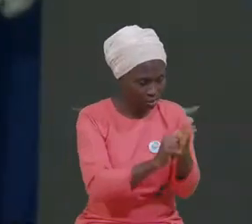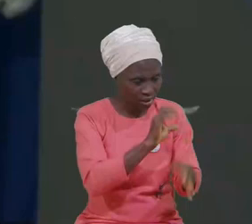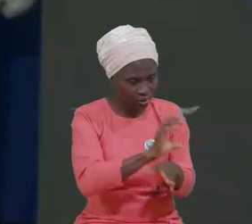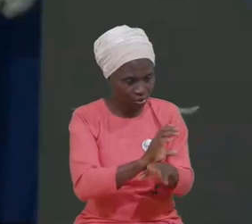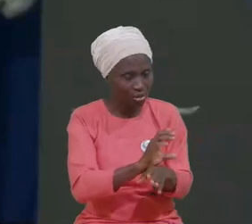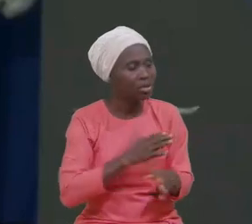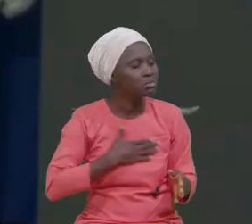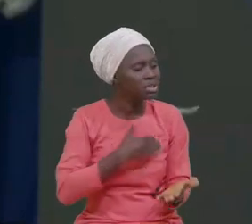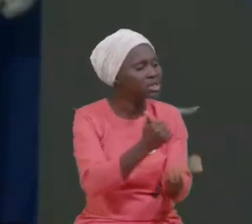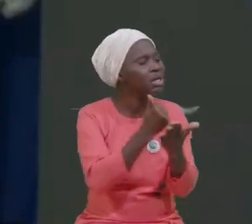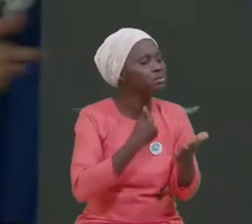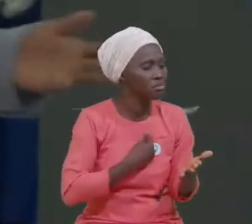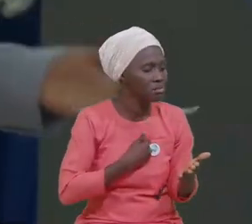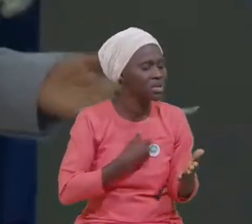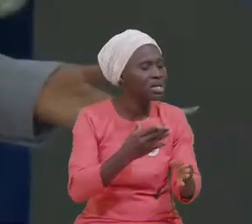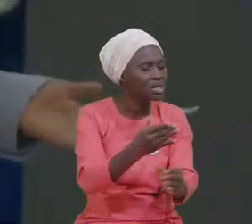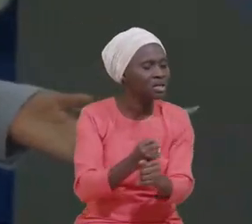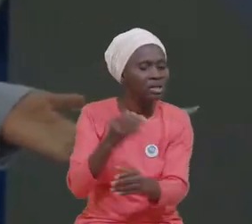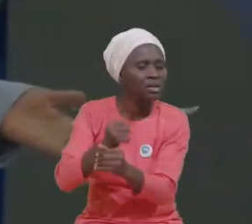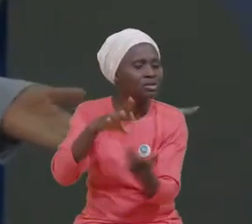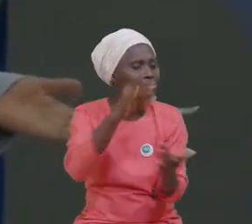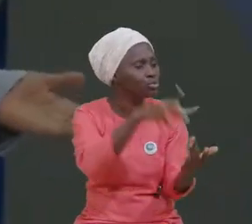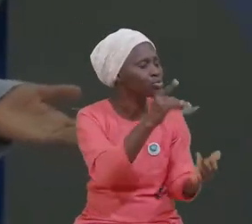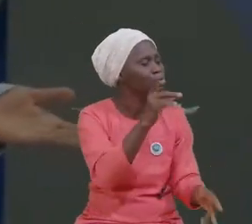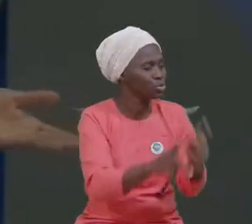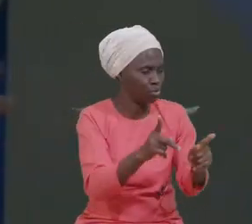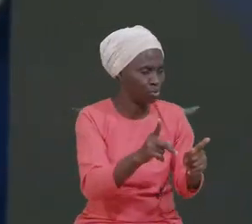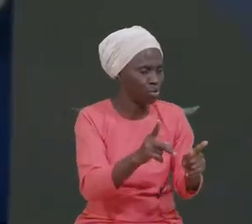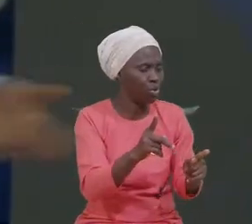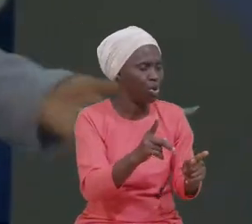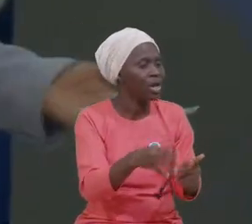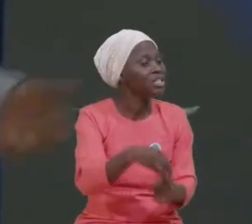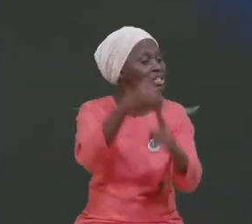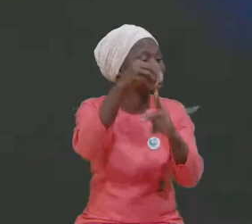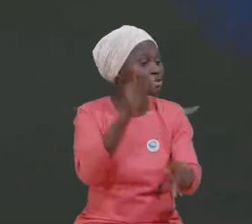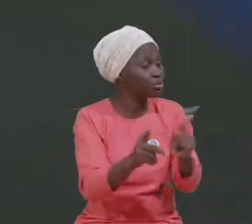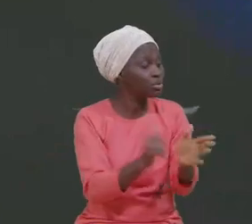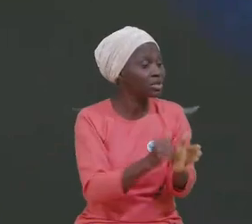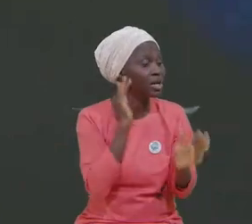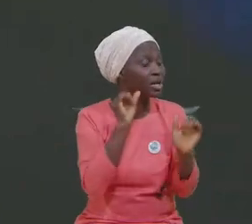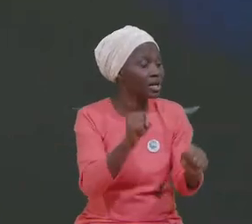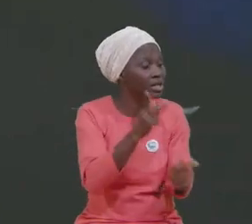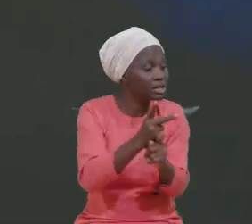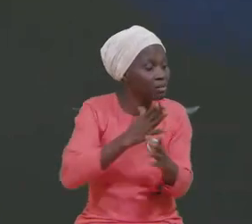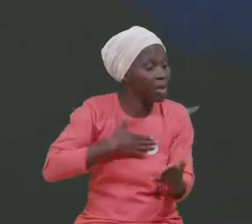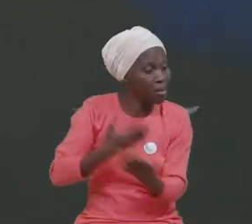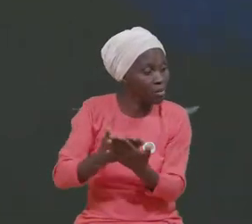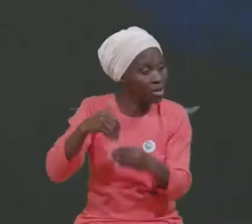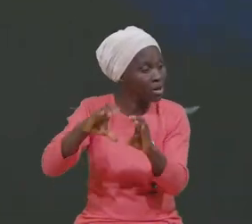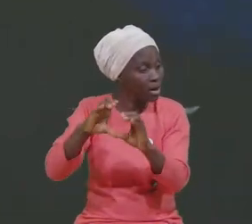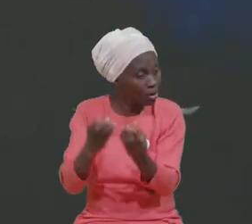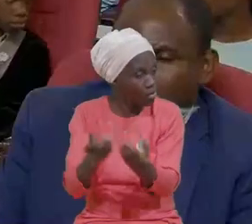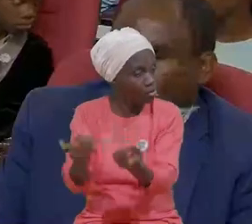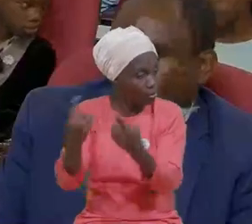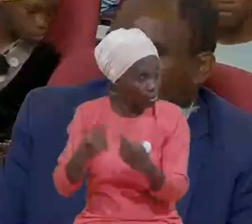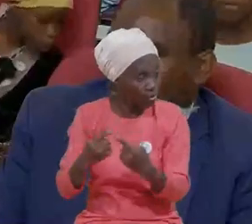j'ai dit à l'église, envoyez-moi du personnel pour venir gérer mon argent et qu'il travaille chez moi.